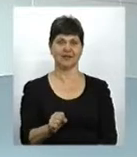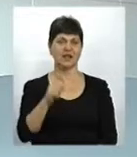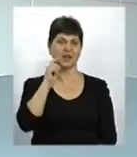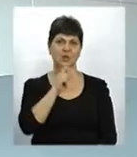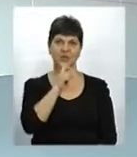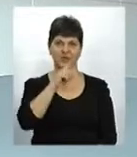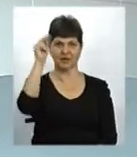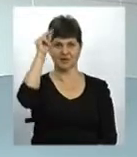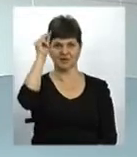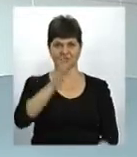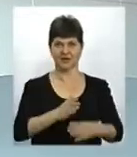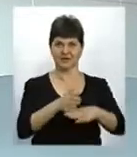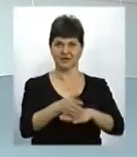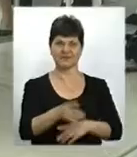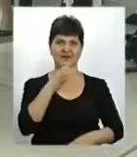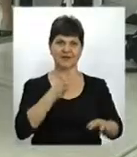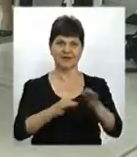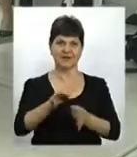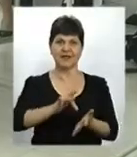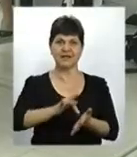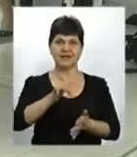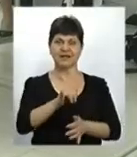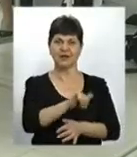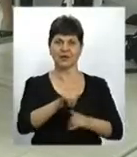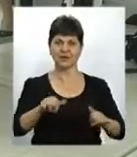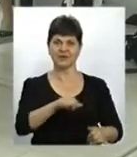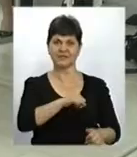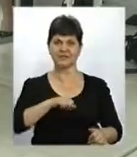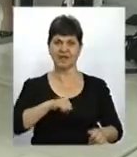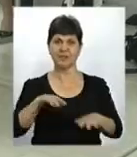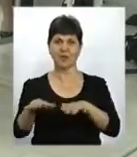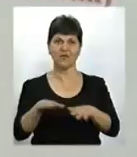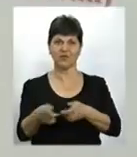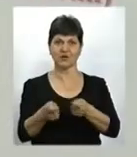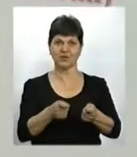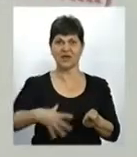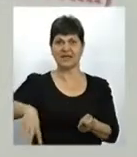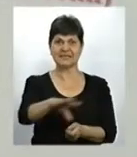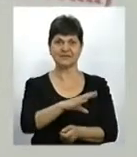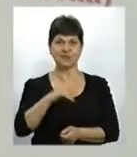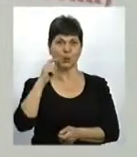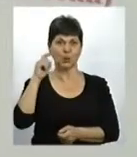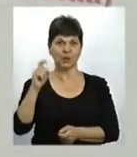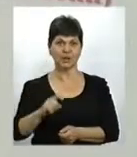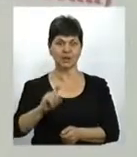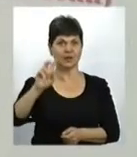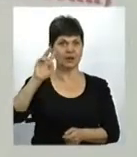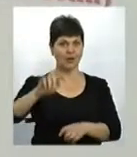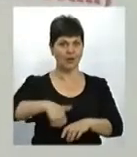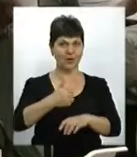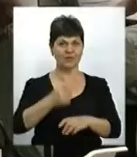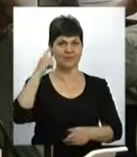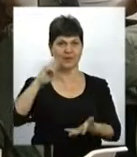До Вінниці з навчальним візитом прибули радники центрів розвитку місцевого самоврядування з усіх регіонів України. Головна мета